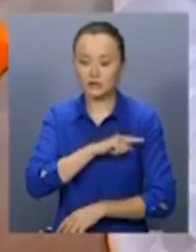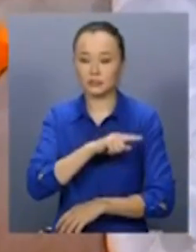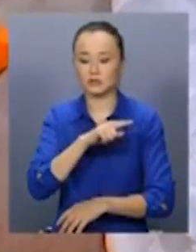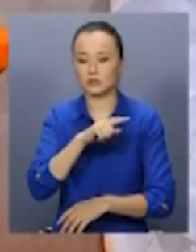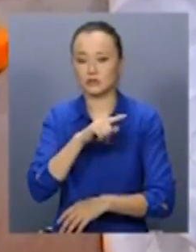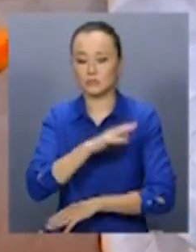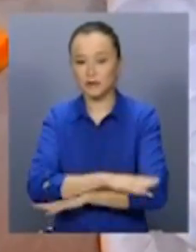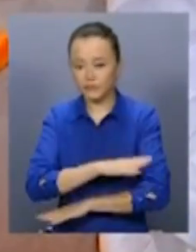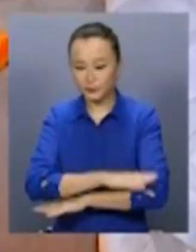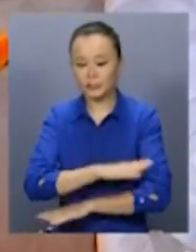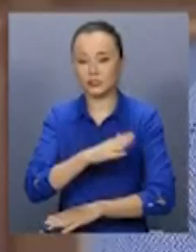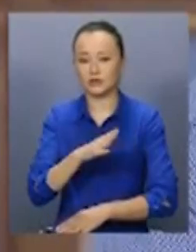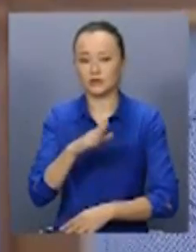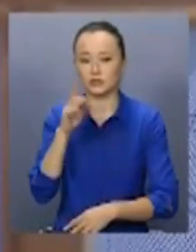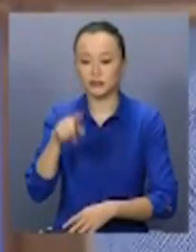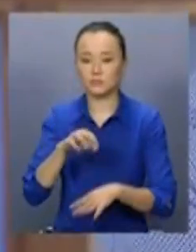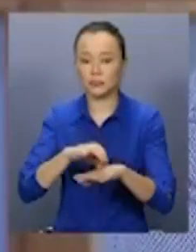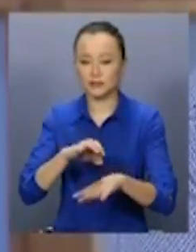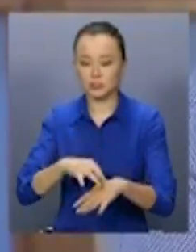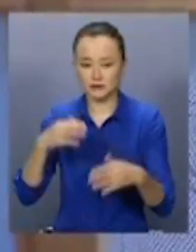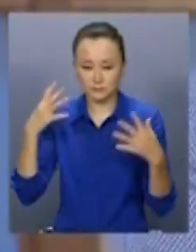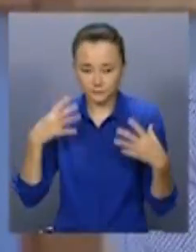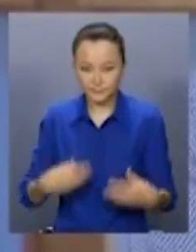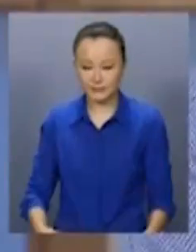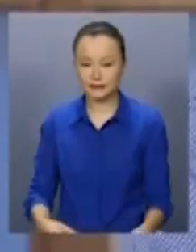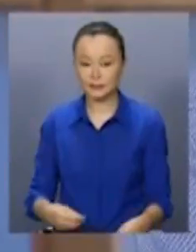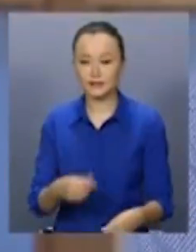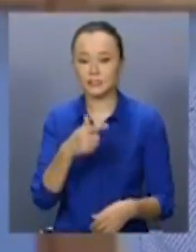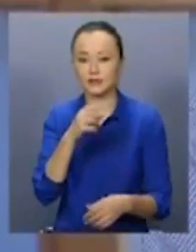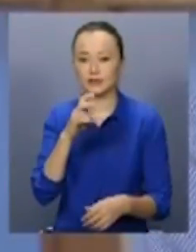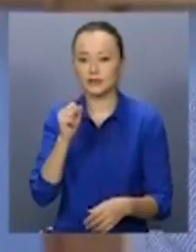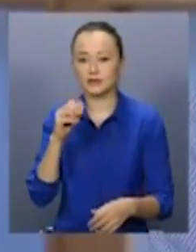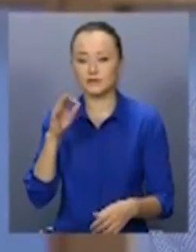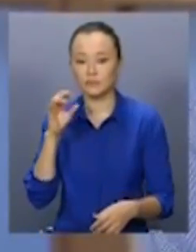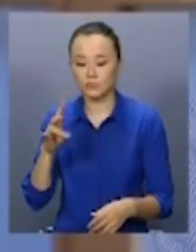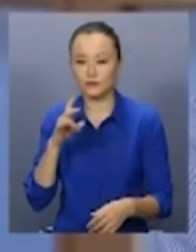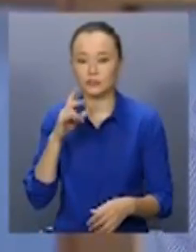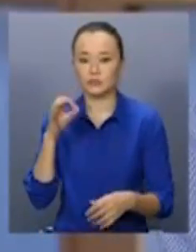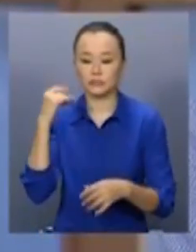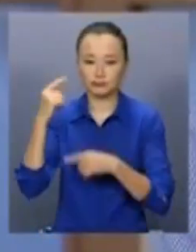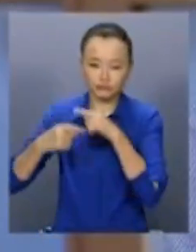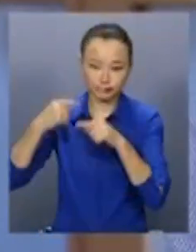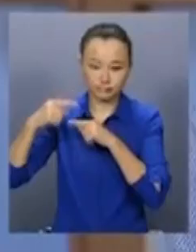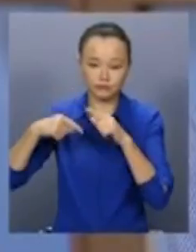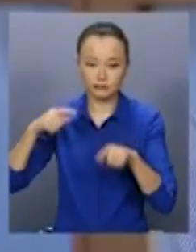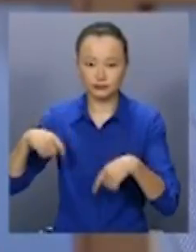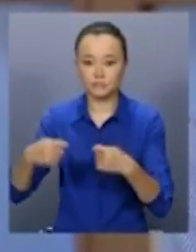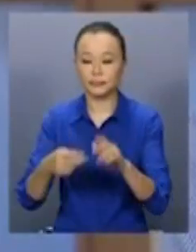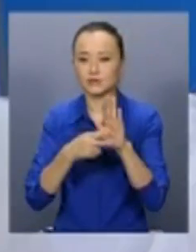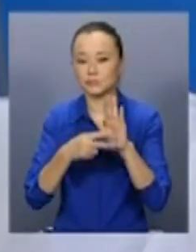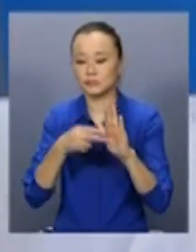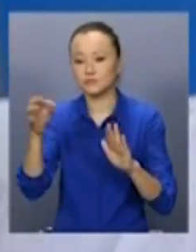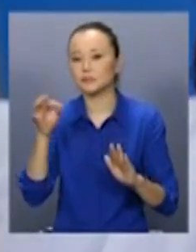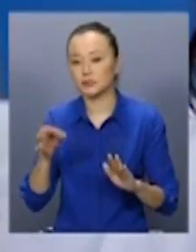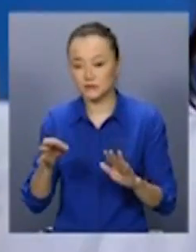мынау бойындағы болатын дерттердің барлығы генофон дейді, яғни тектіктен беріледі екен. 70%?